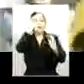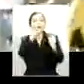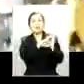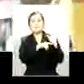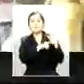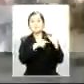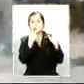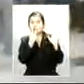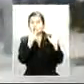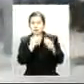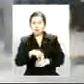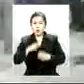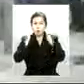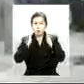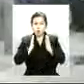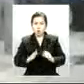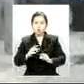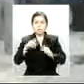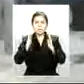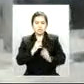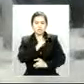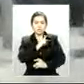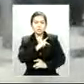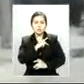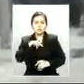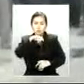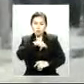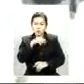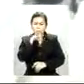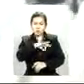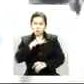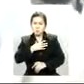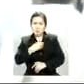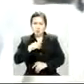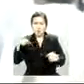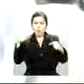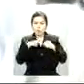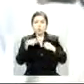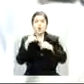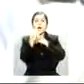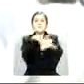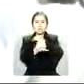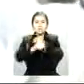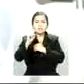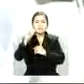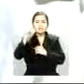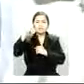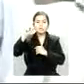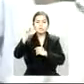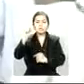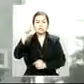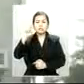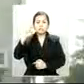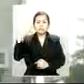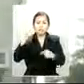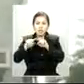Bitch สร้างความไม่พอใจให้กับชาวพุทธในศรีลังกาจนถึงกับไปคว้างปาหินใส่สถานีโทรทัศน์แห่งหนึ่งที่สนับสนุนการจัดคอนเสิ